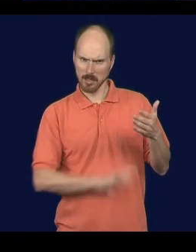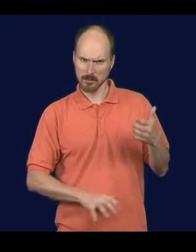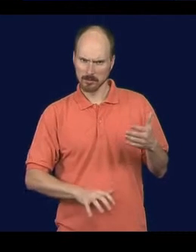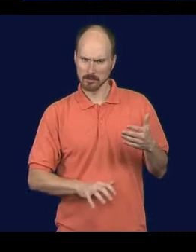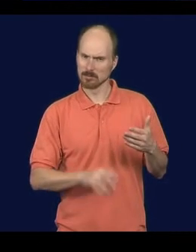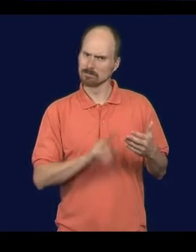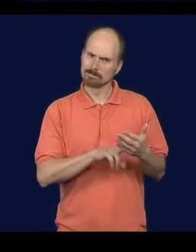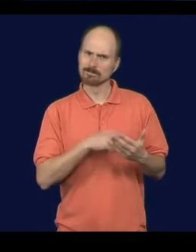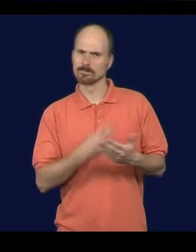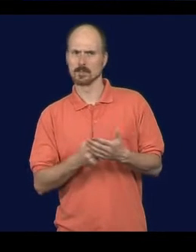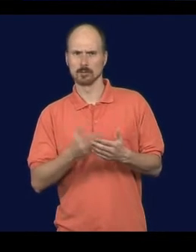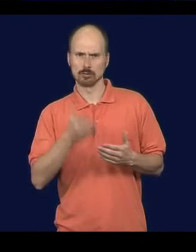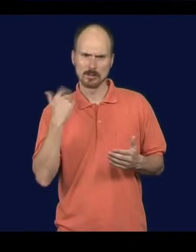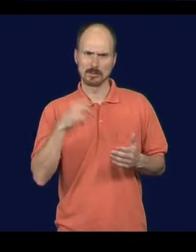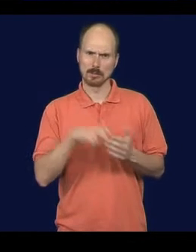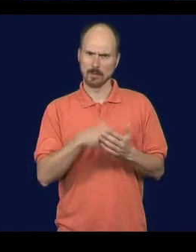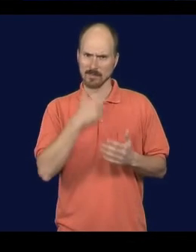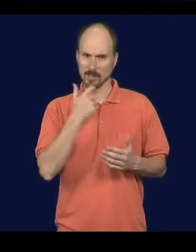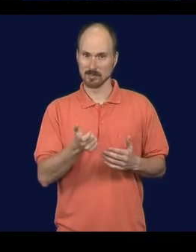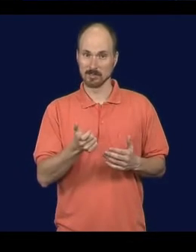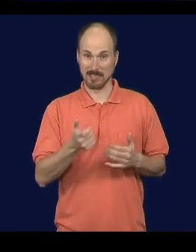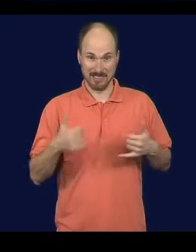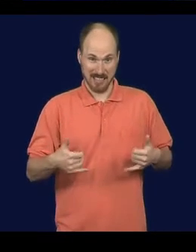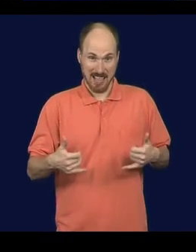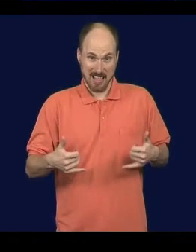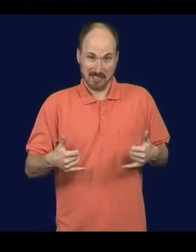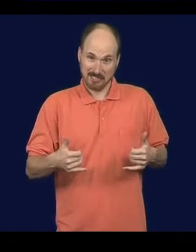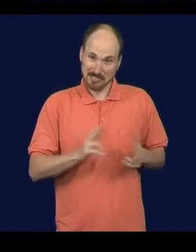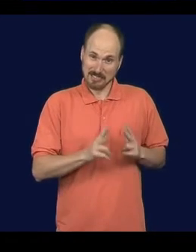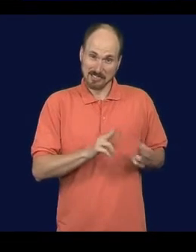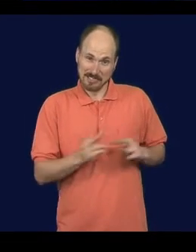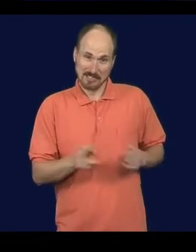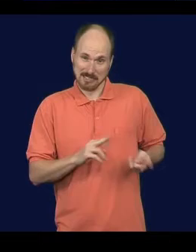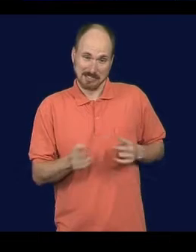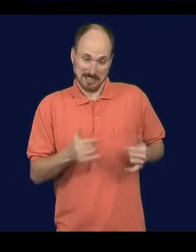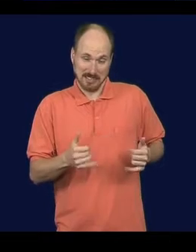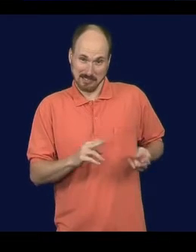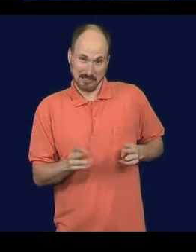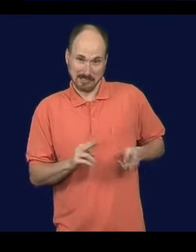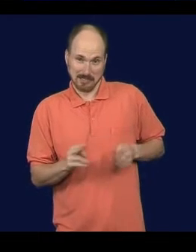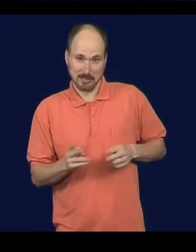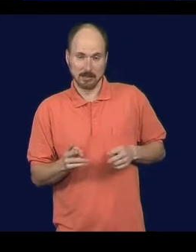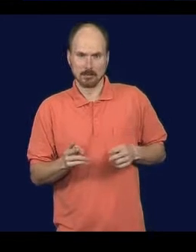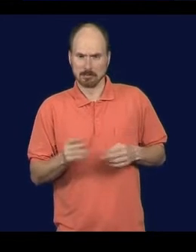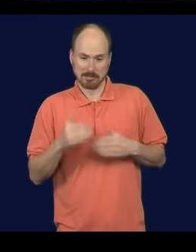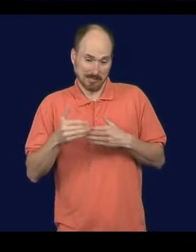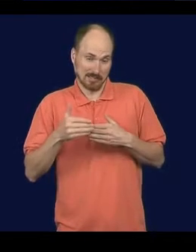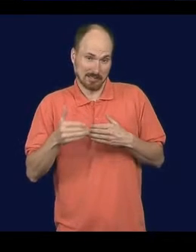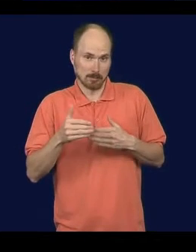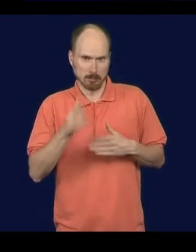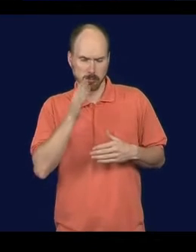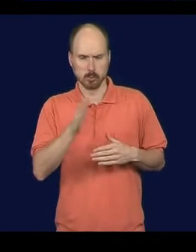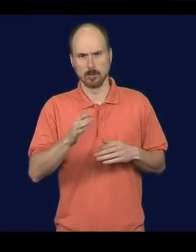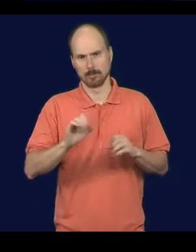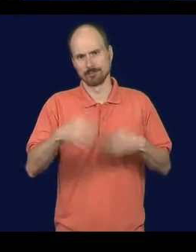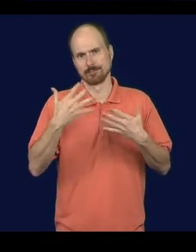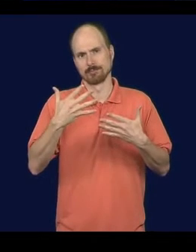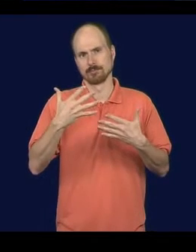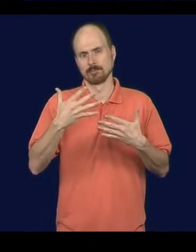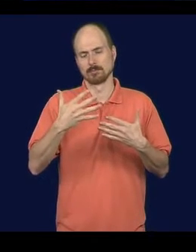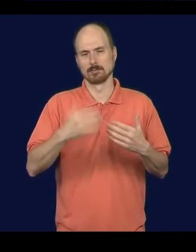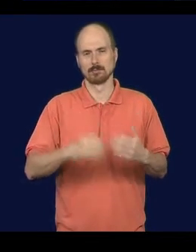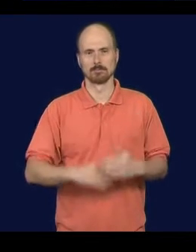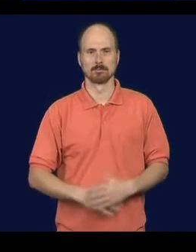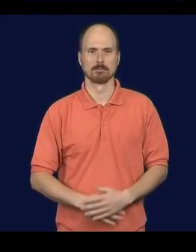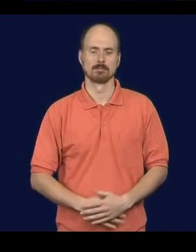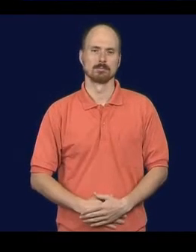tam tisíce různých nápadů přispěvatelů a je vybrána pouze jenom hrstka těch nejlepších,